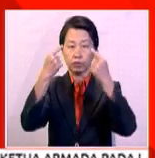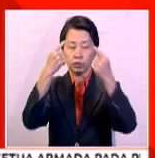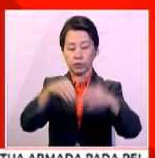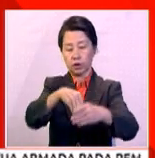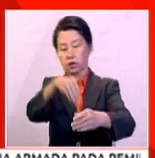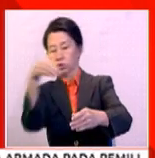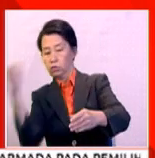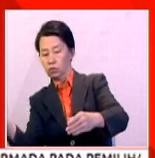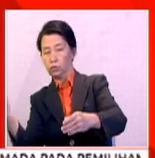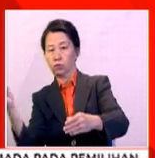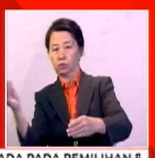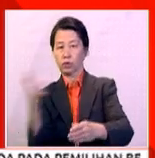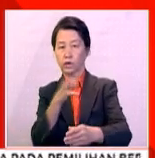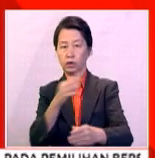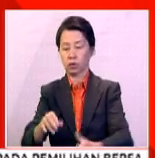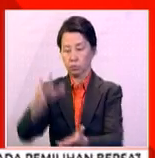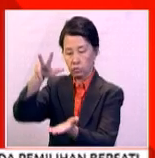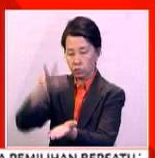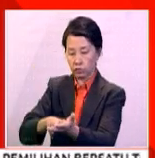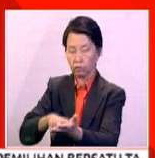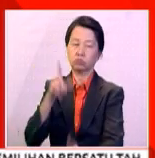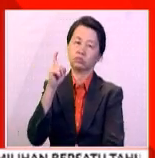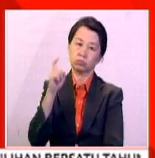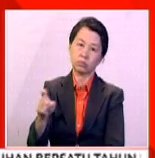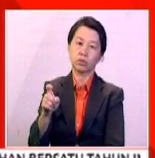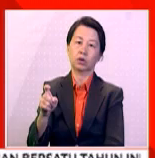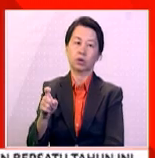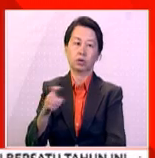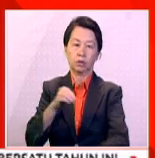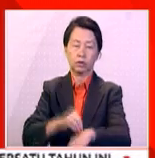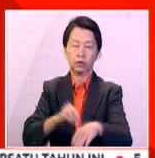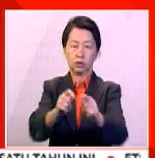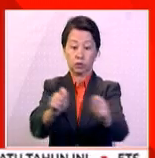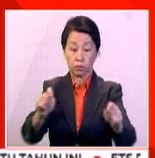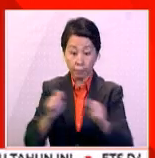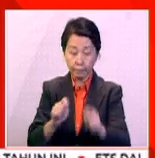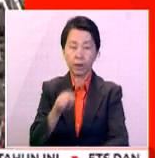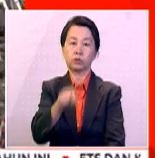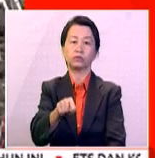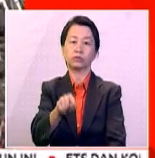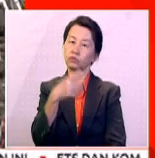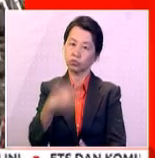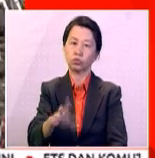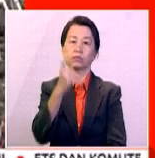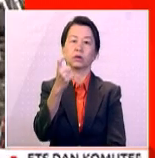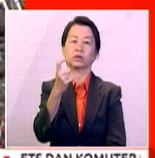dikeluarkan anggota bomba dan disahkan meninggal dunia di tempat kejadian.